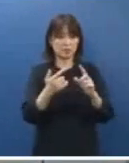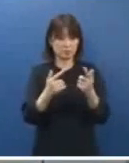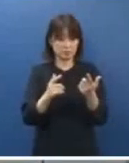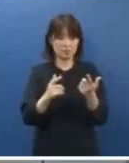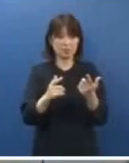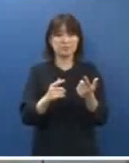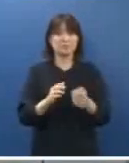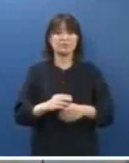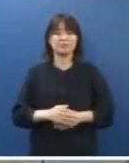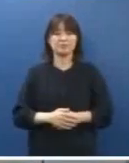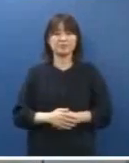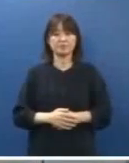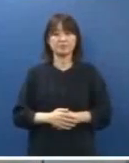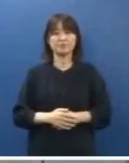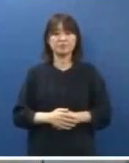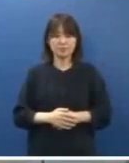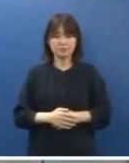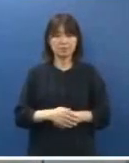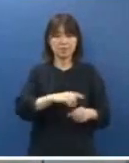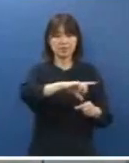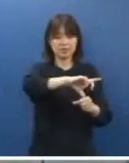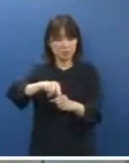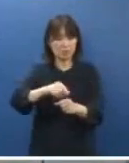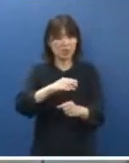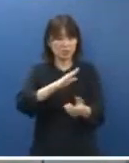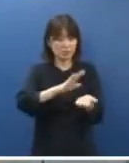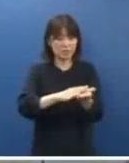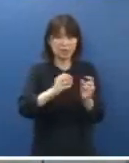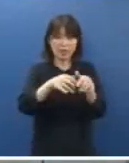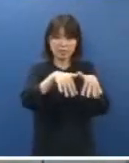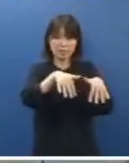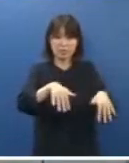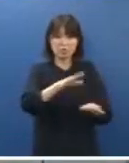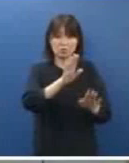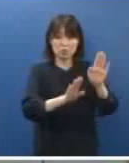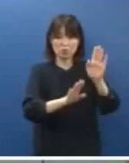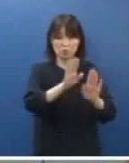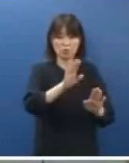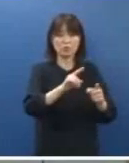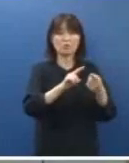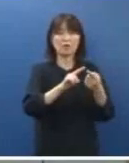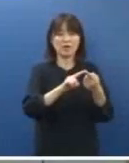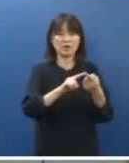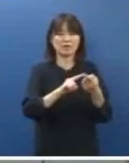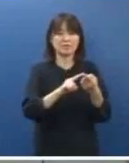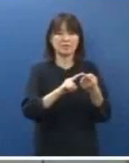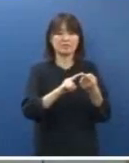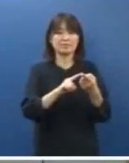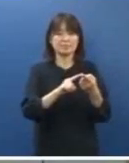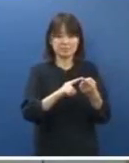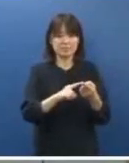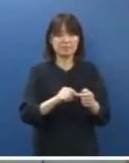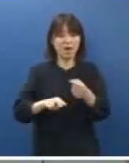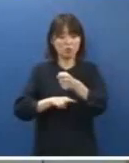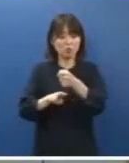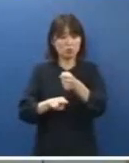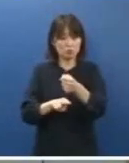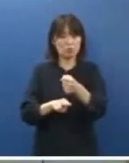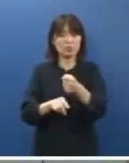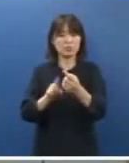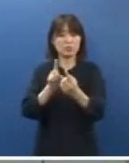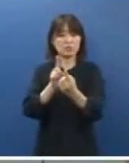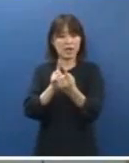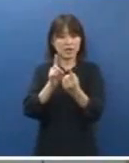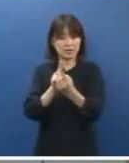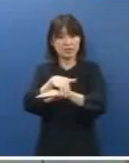くともこのそれぞれの地域の医療体制の状況とか、この、ワクチン、このウイルスに対する対策、だ